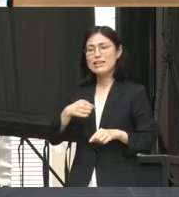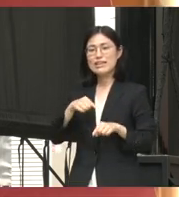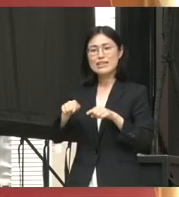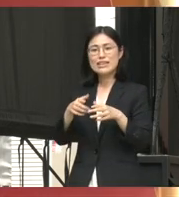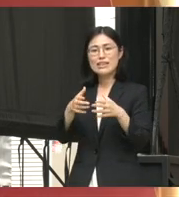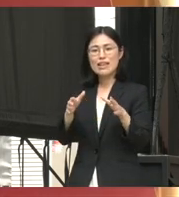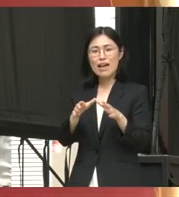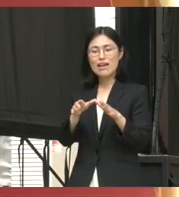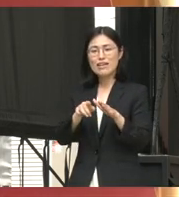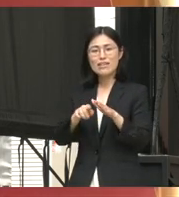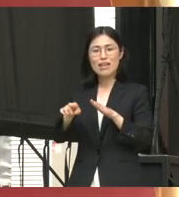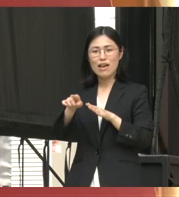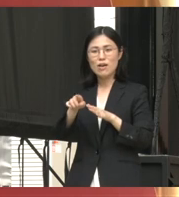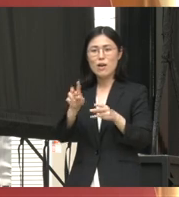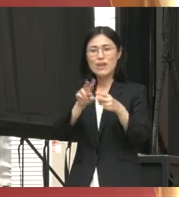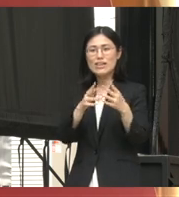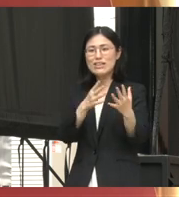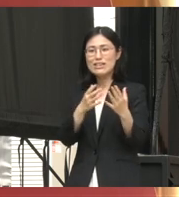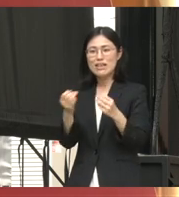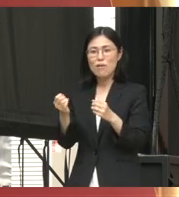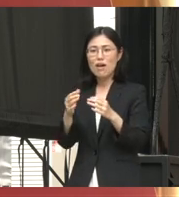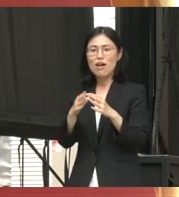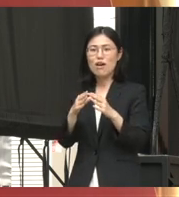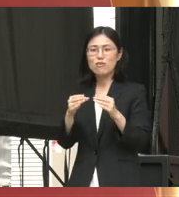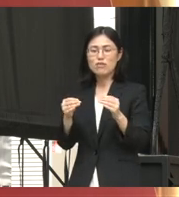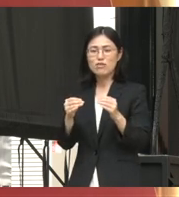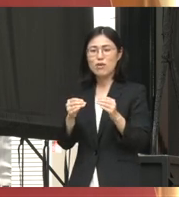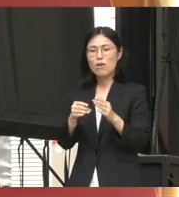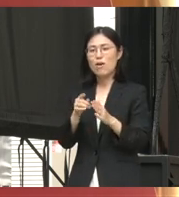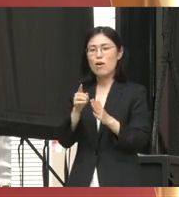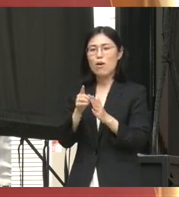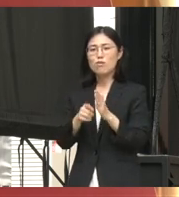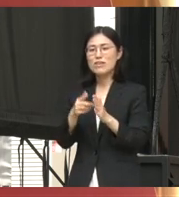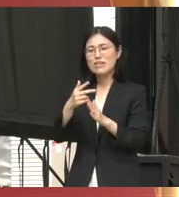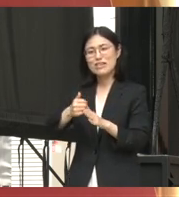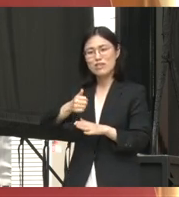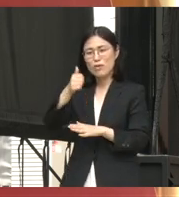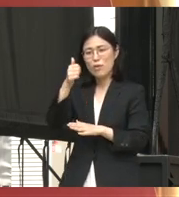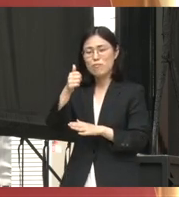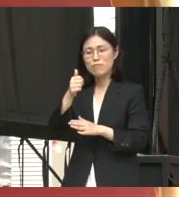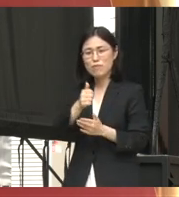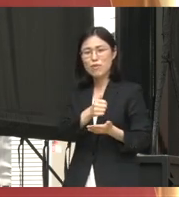表の伊沢邦夫国分寺市長に登壇いただいております。